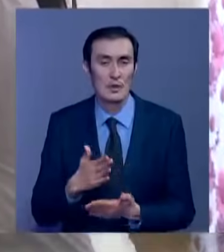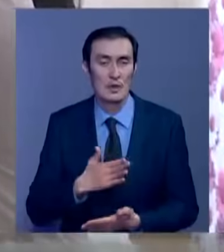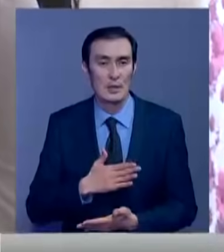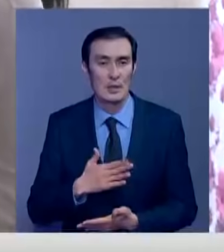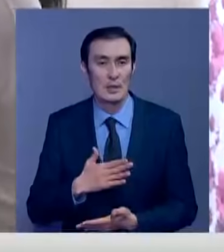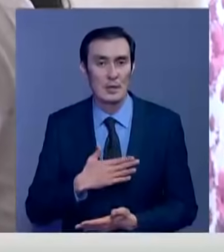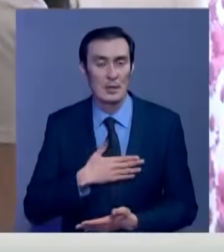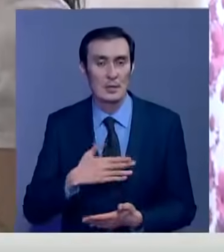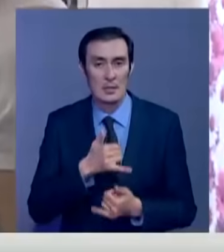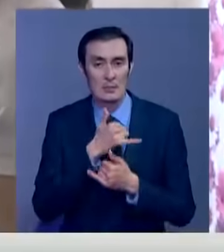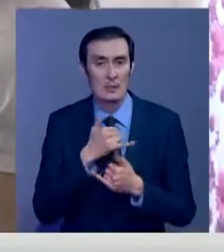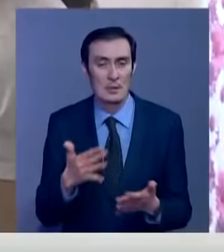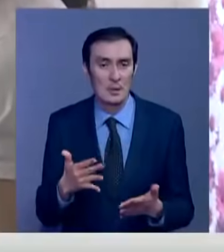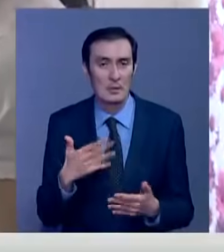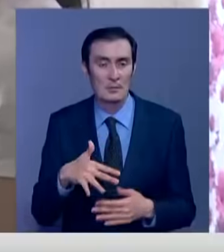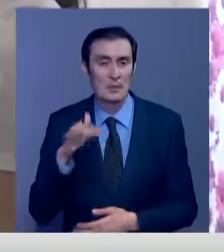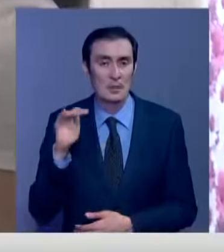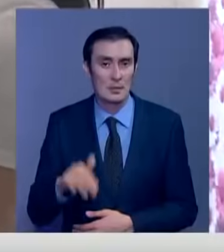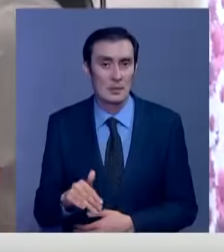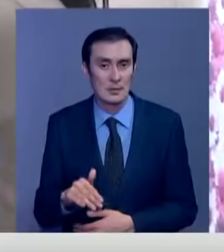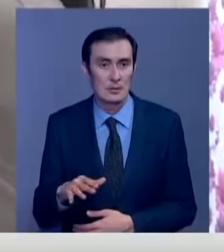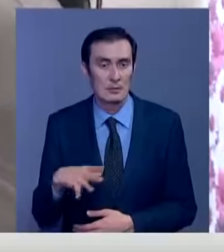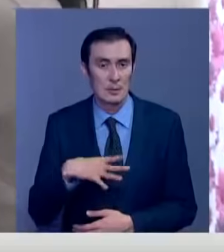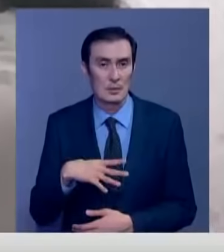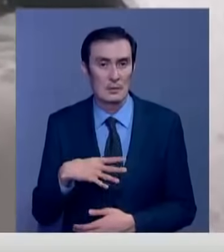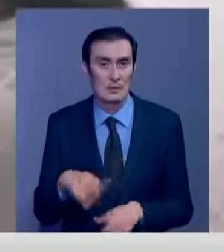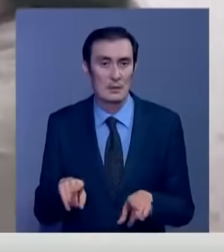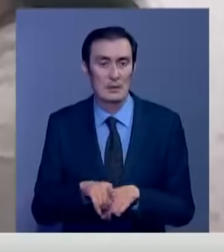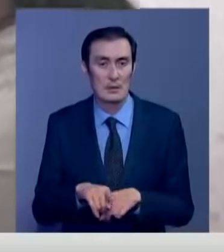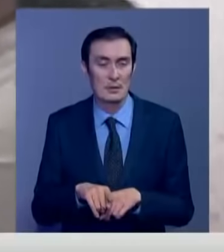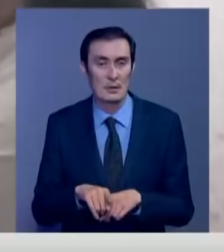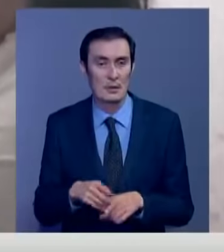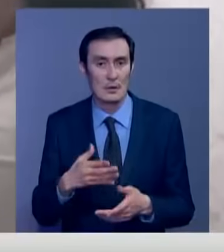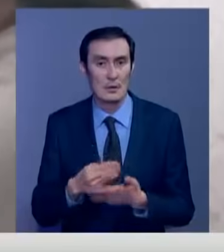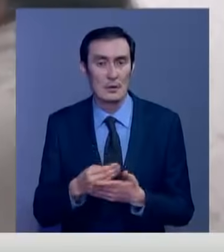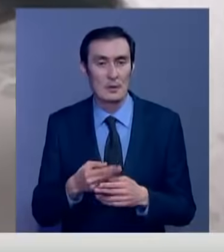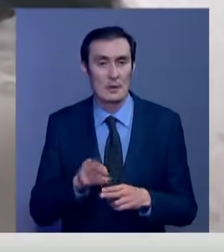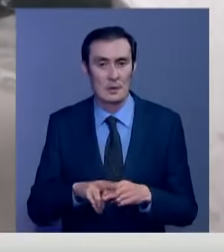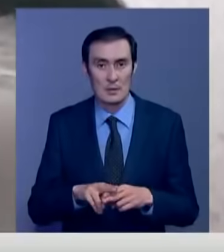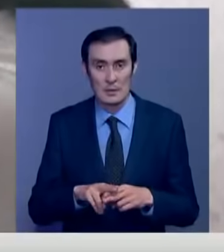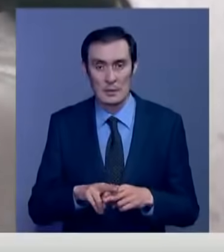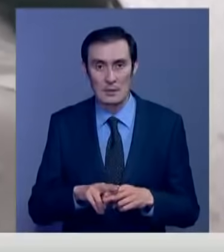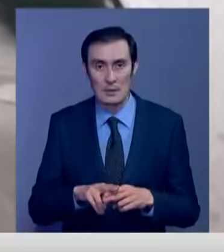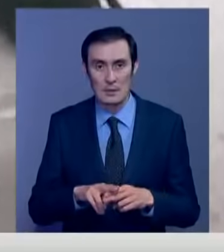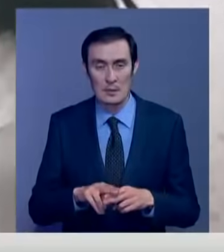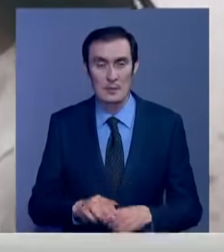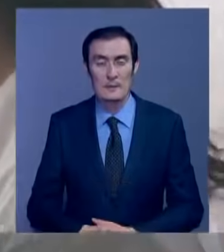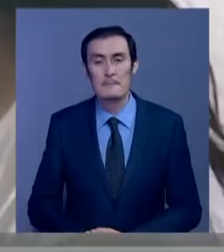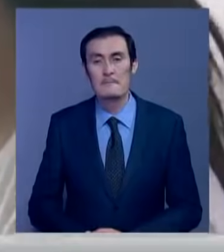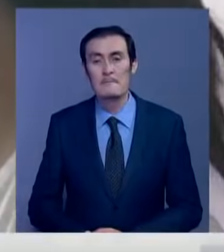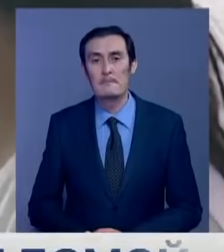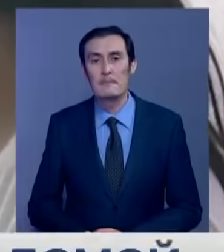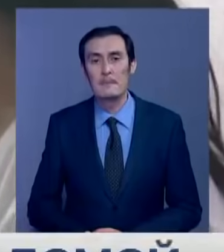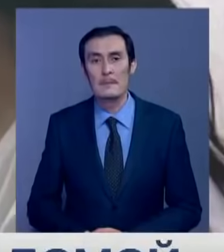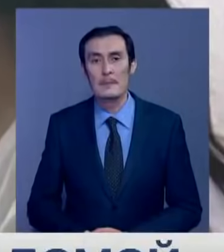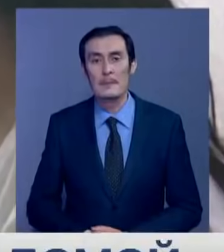там нанимать газель, это 50 тысяч элементарно, как минимум. Позвонил к маме, и мне помогли. Мама! Да. У